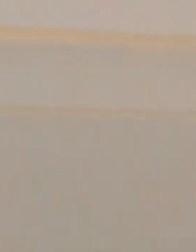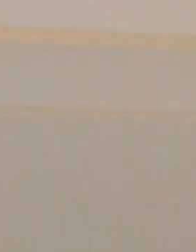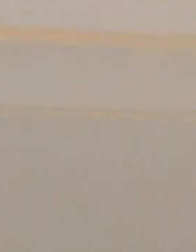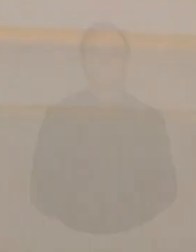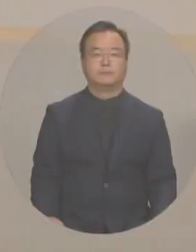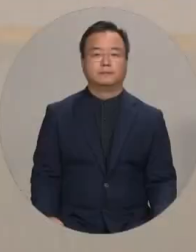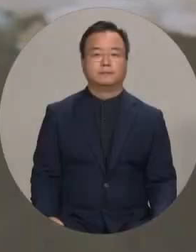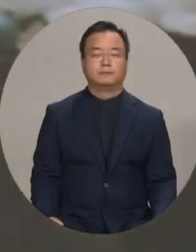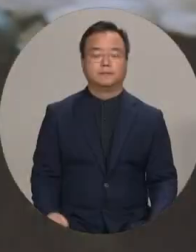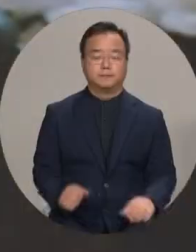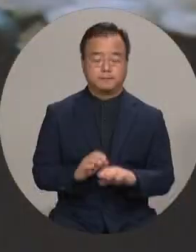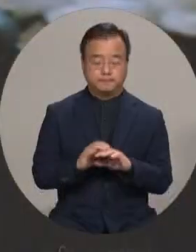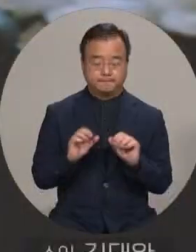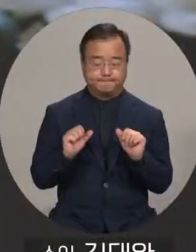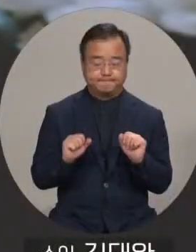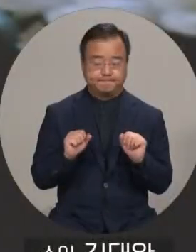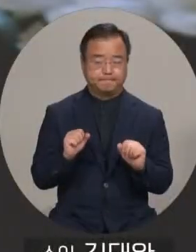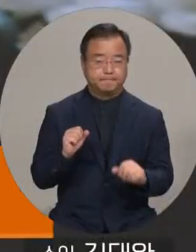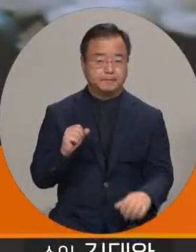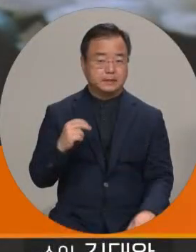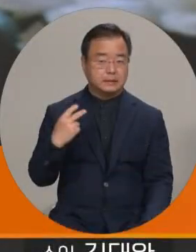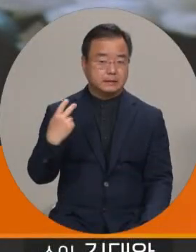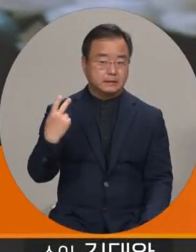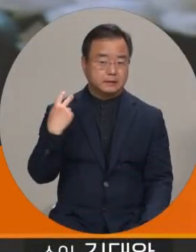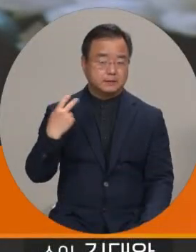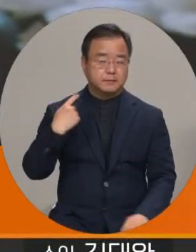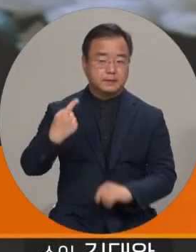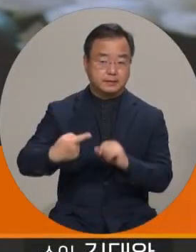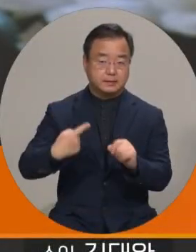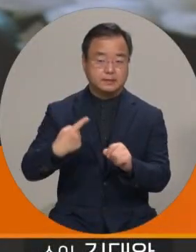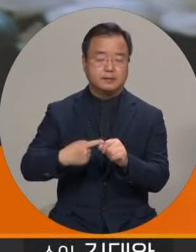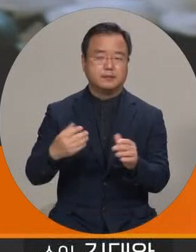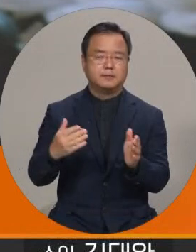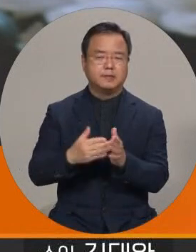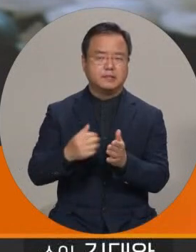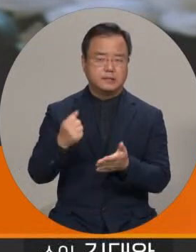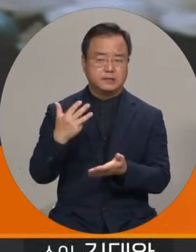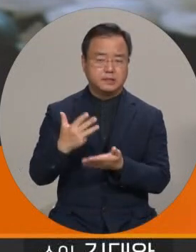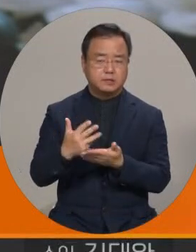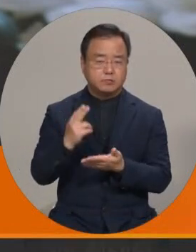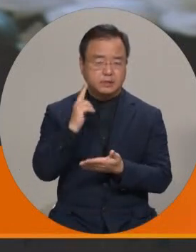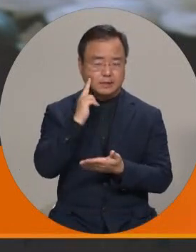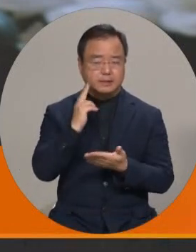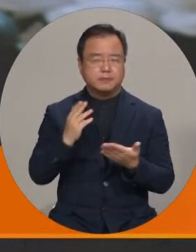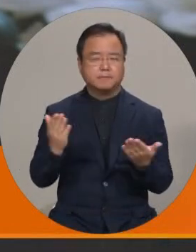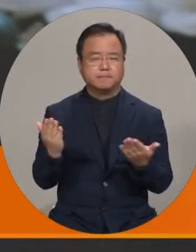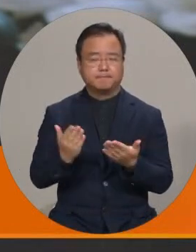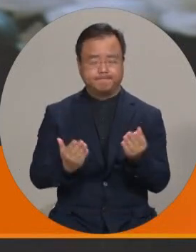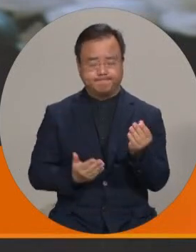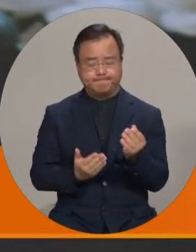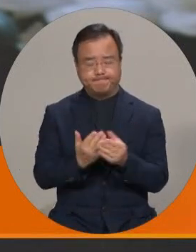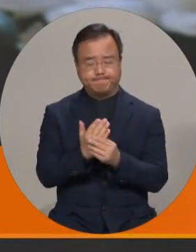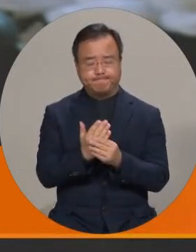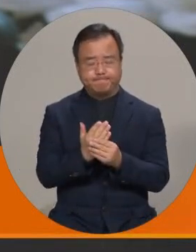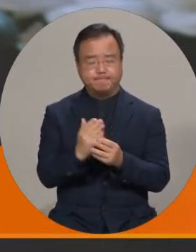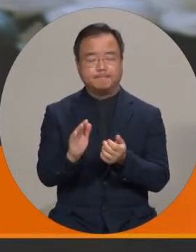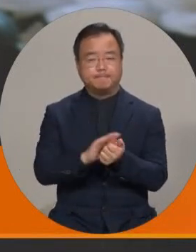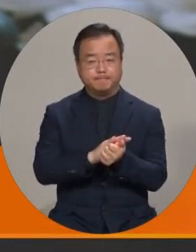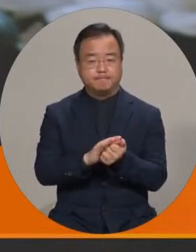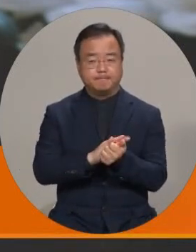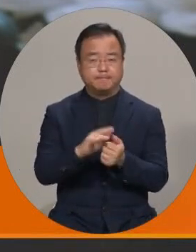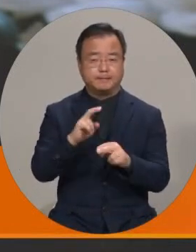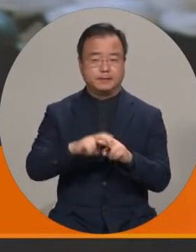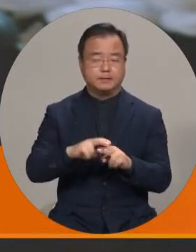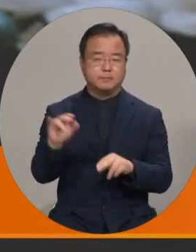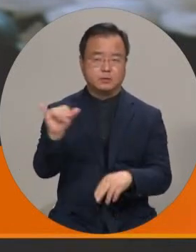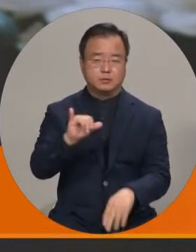그제 일주일을 맞은 이태원 참사 희생자를 추모하는 자리가 전국에서 이어지고 있습니다 백신 아홉명의